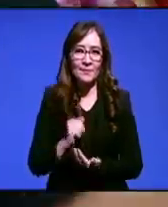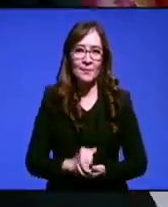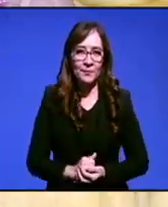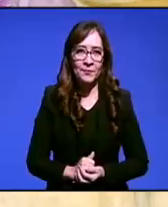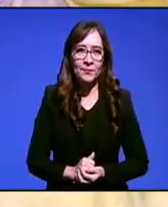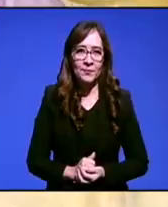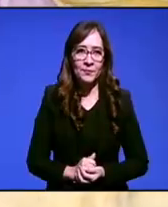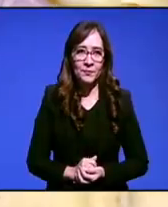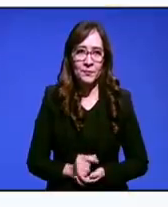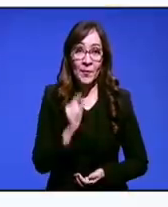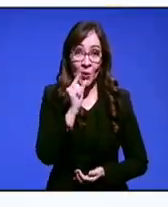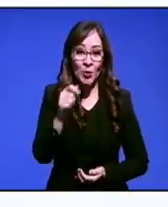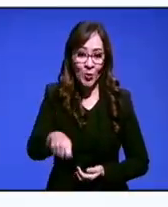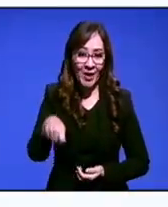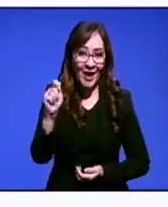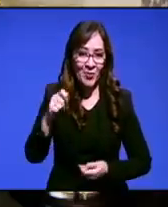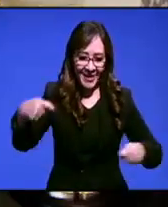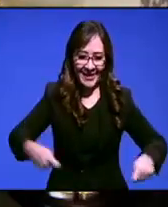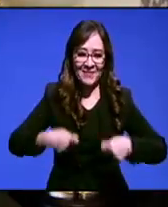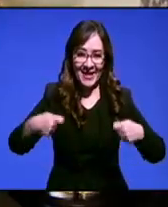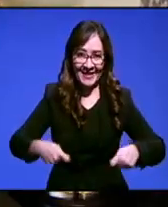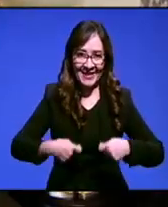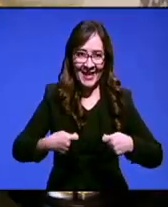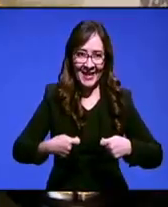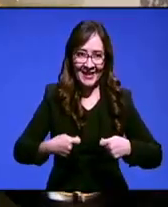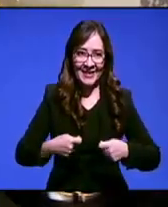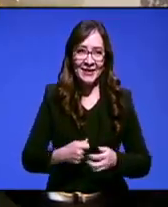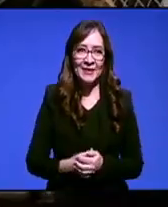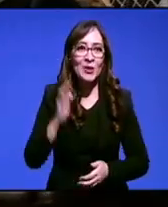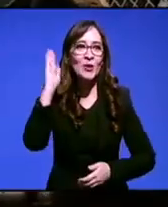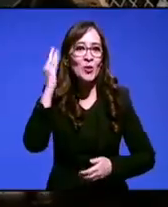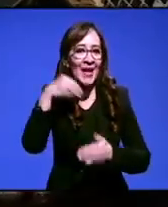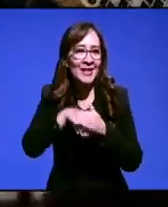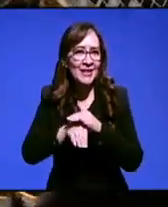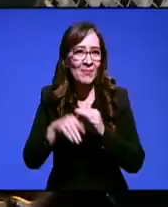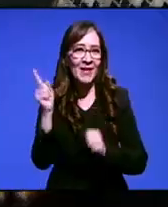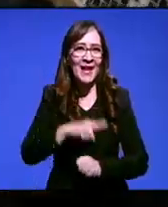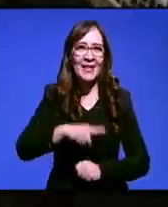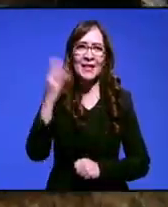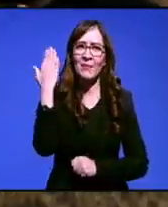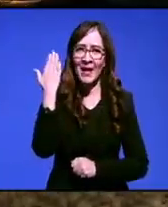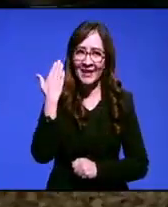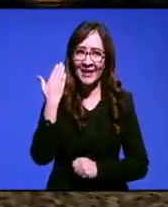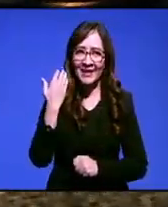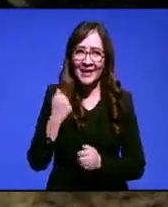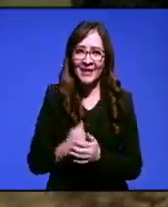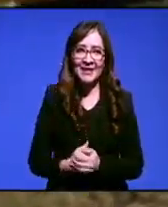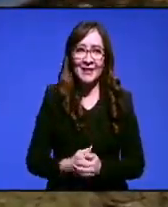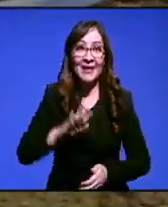Nah, untuk sayur kangkung yang kita masak kali ini sudah disimpan Nina dari kemarin. Ternyata masih segar loh.